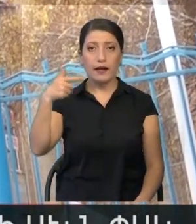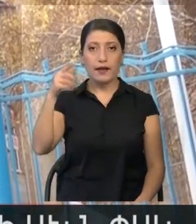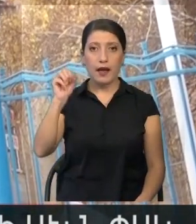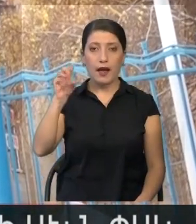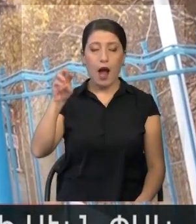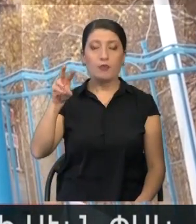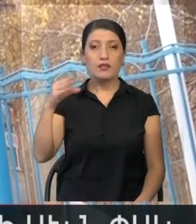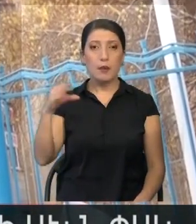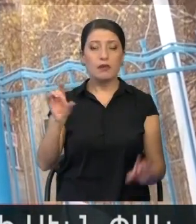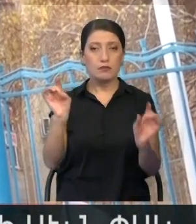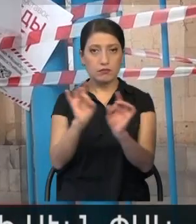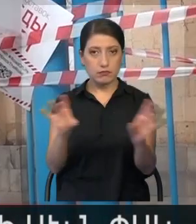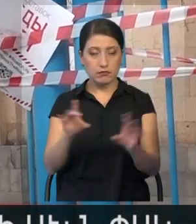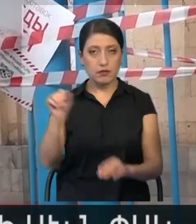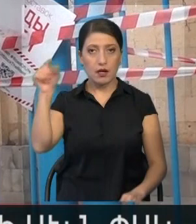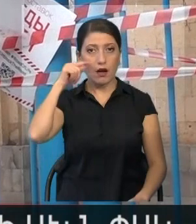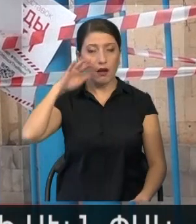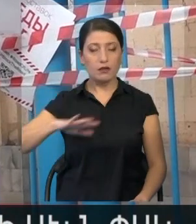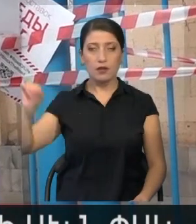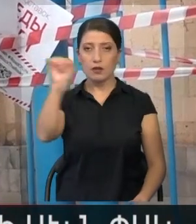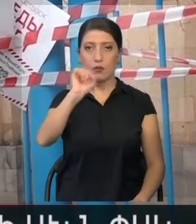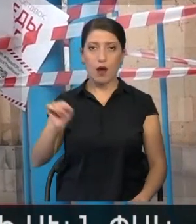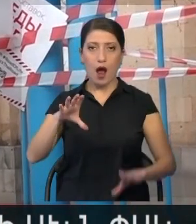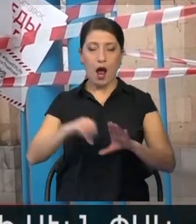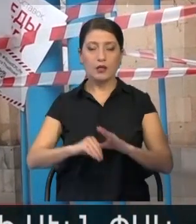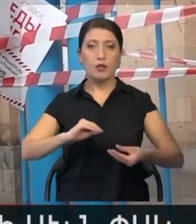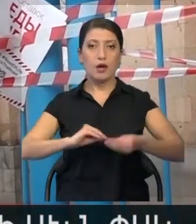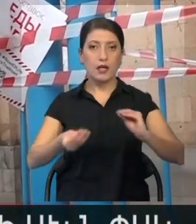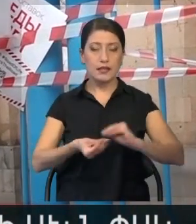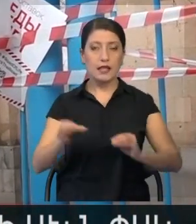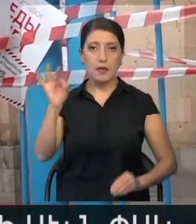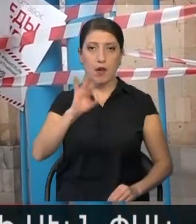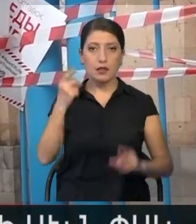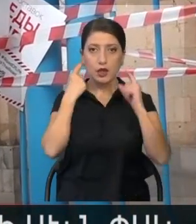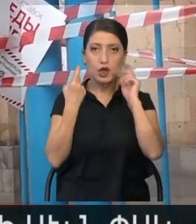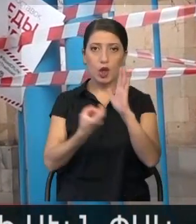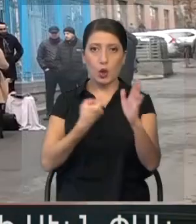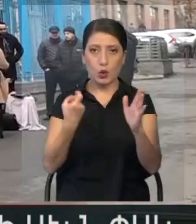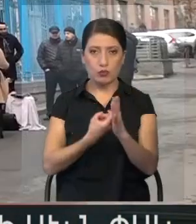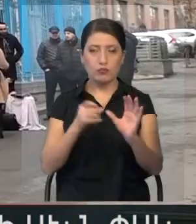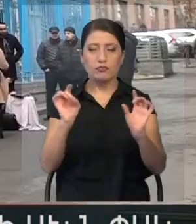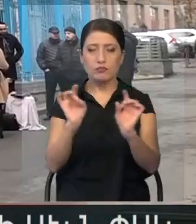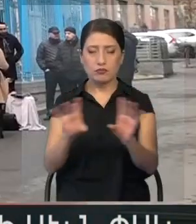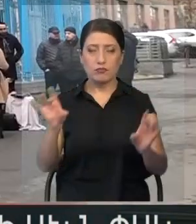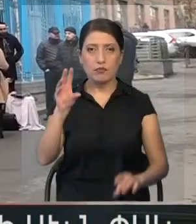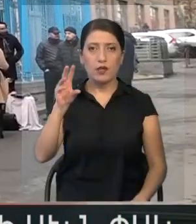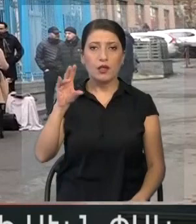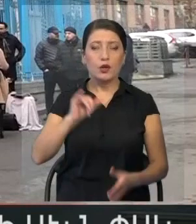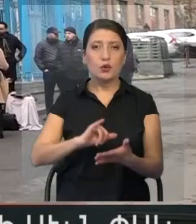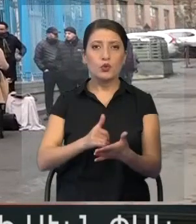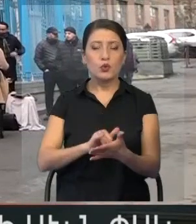հետ, հայտնել, որ Հայաստանում ու Արցախում տեղի ունեցող իրադարձությունների մասին տեղեկությունները փոխանցել է Նյու Յորքում ՄԱԿ-ի